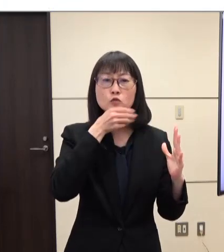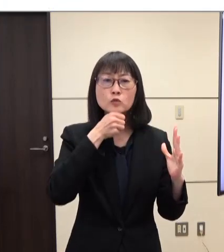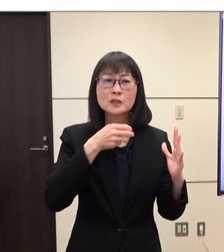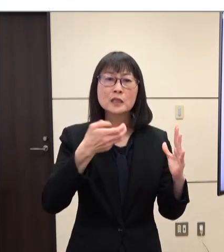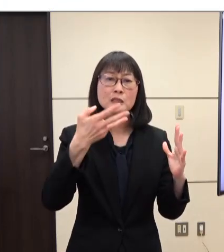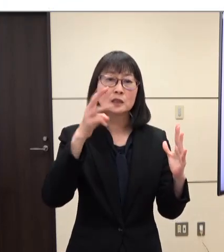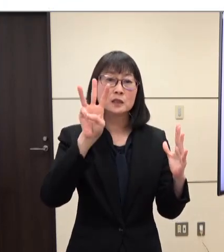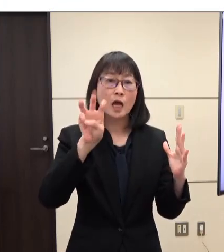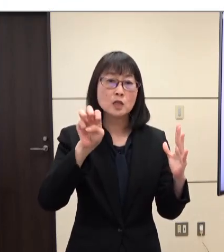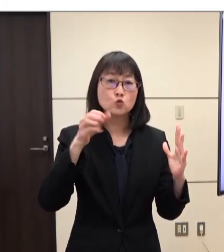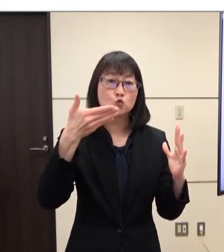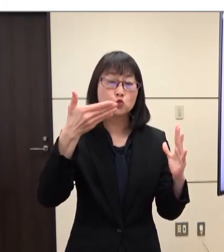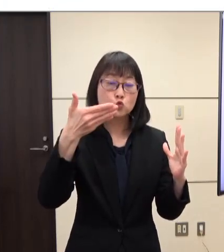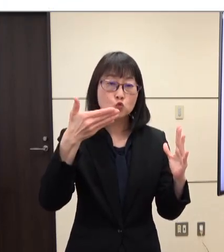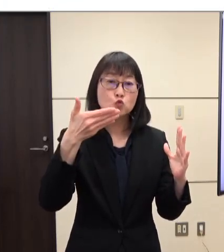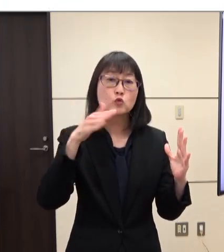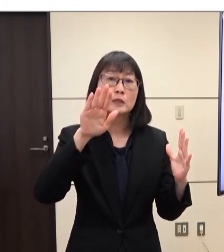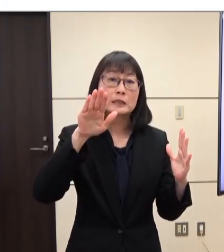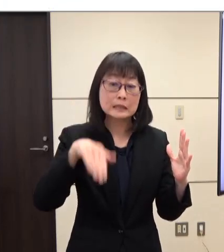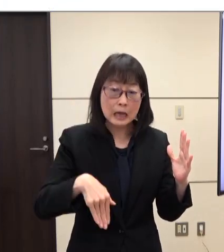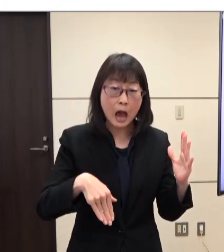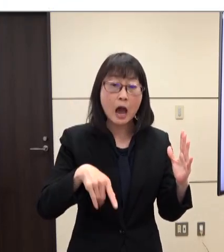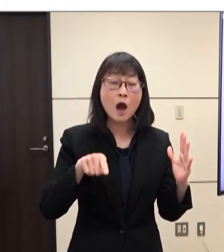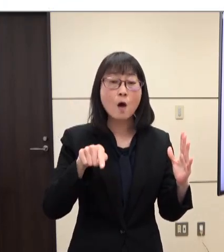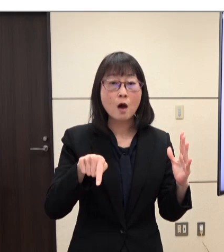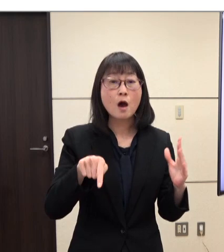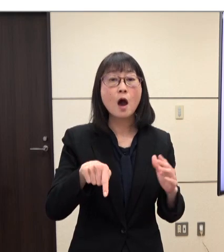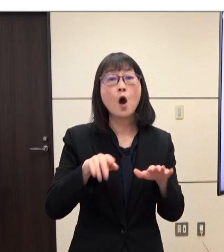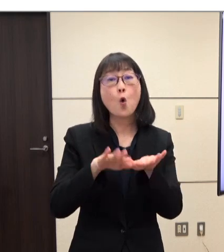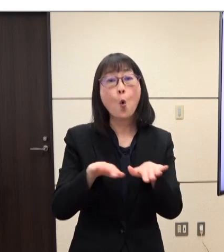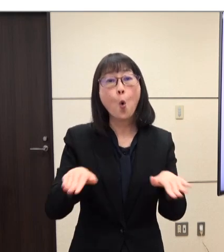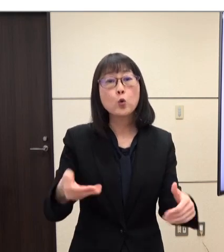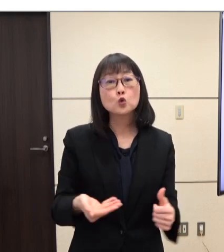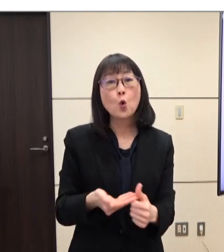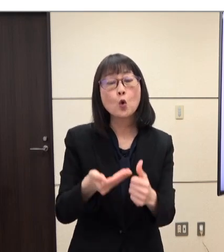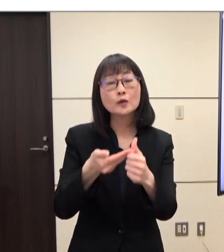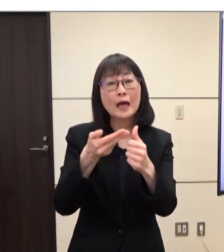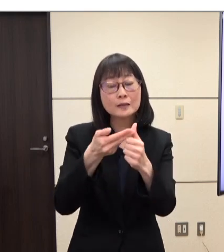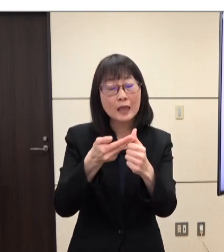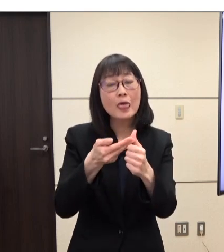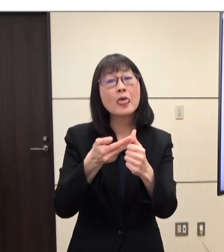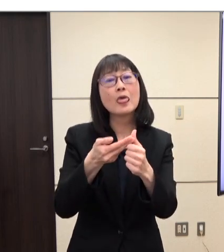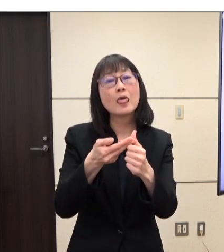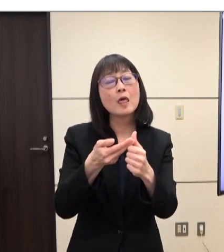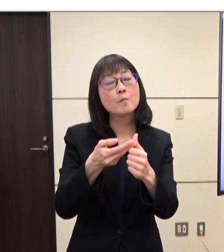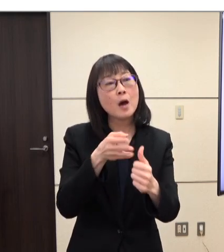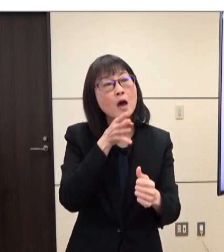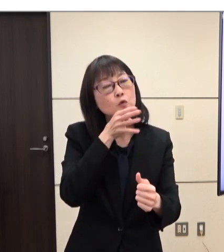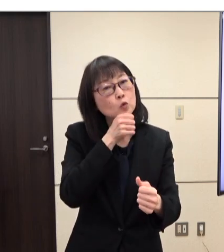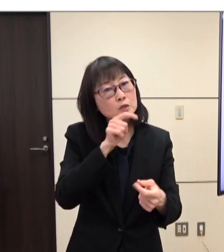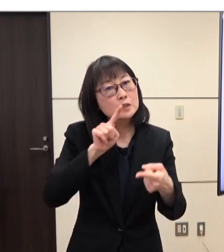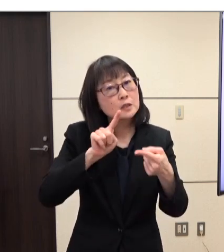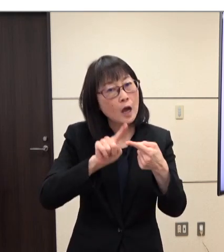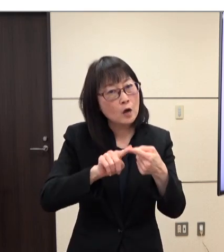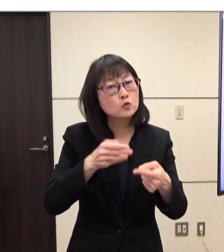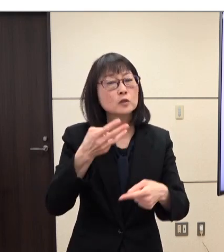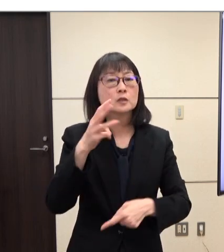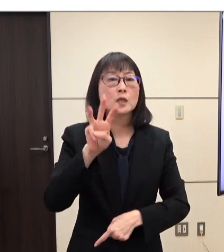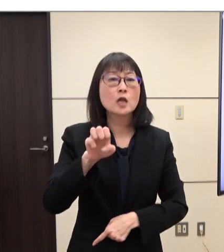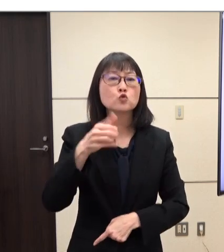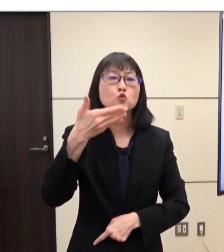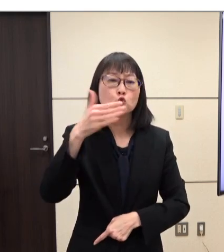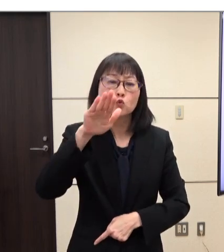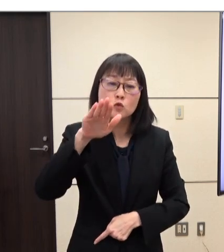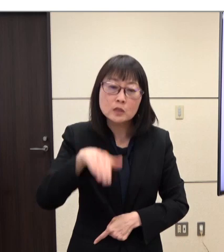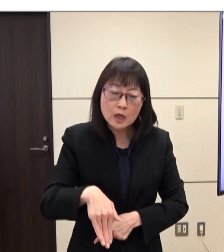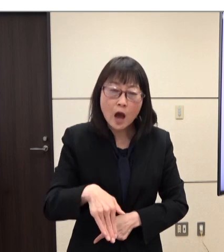以下っていうのはやはり子育て世代ということで、その年齢を設定している んですか。そうですね、 まあ、あとやはり経済的な基